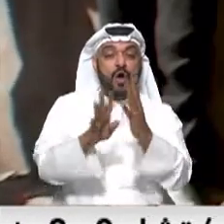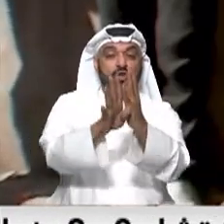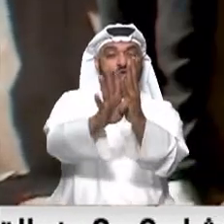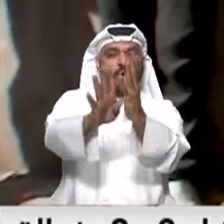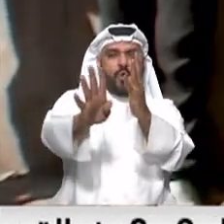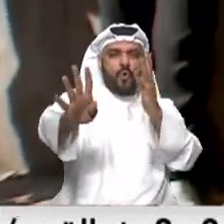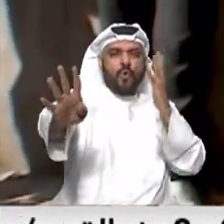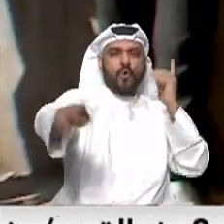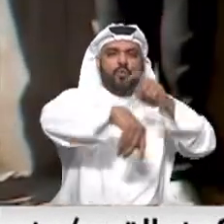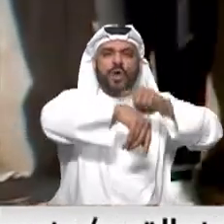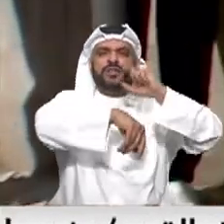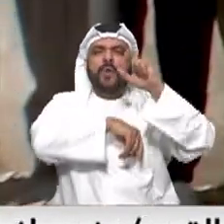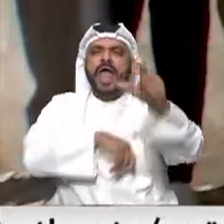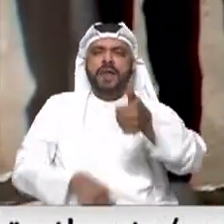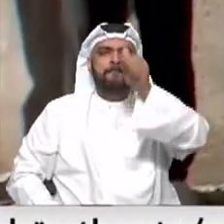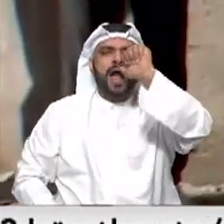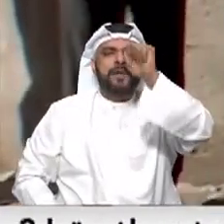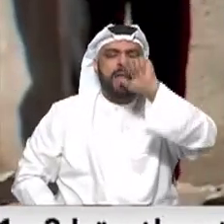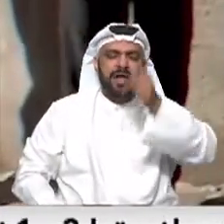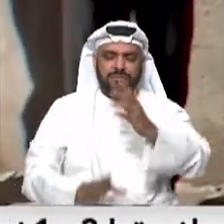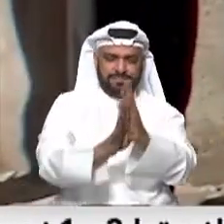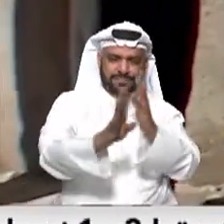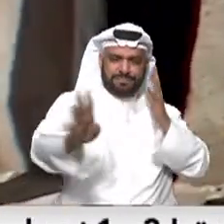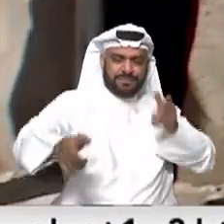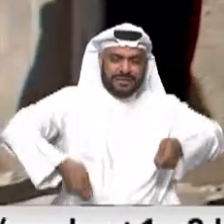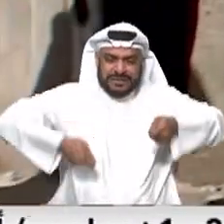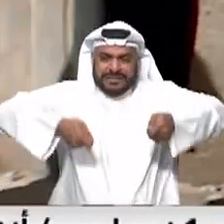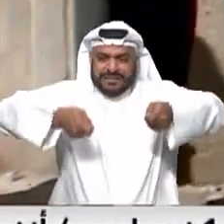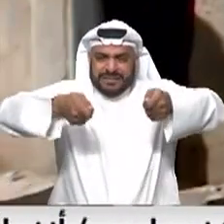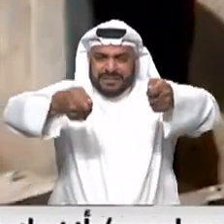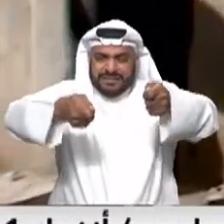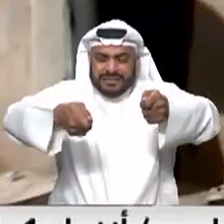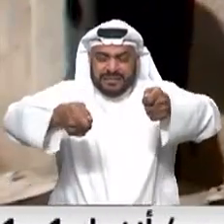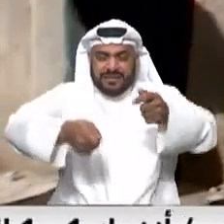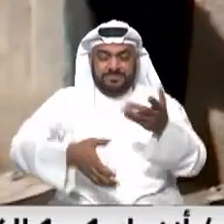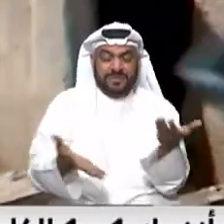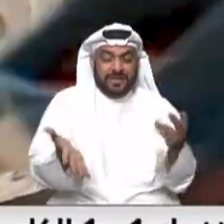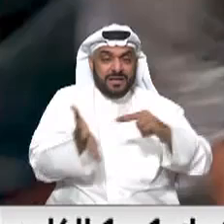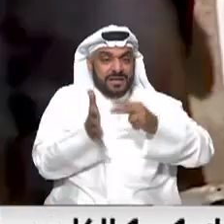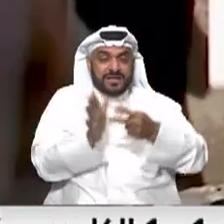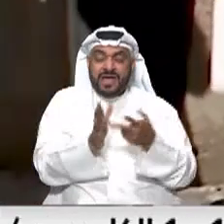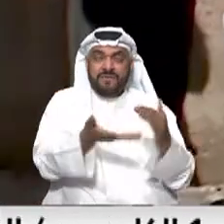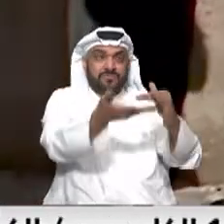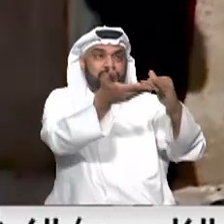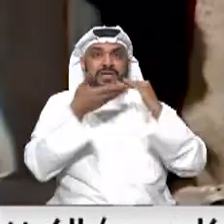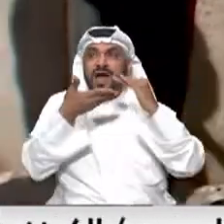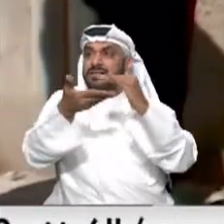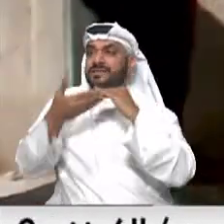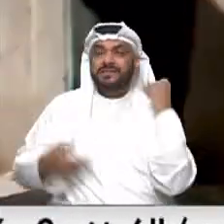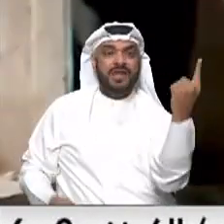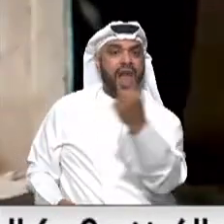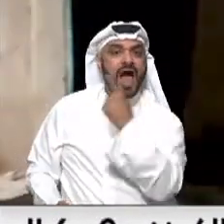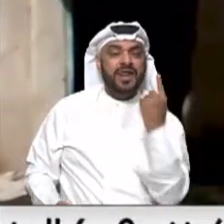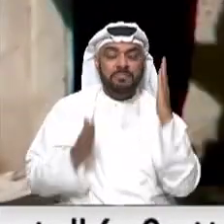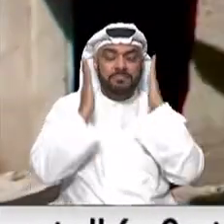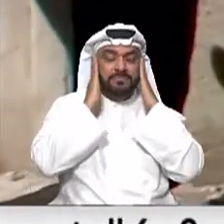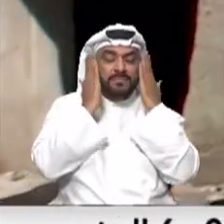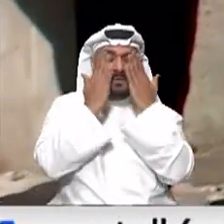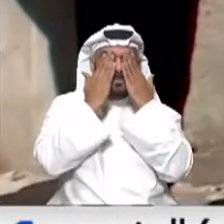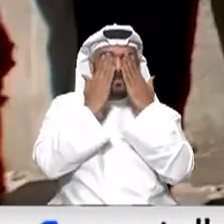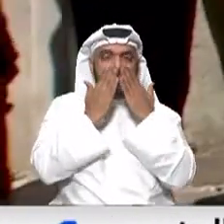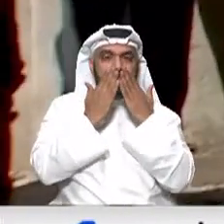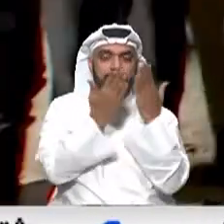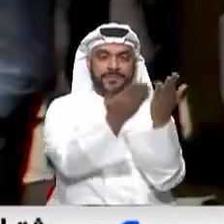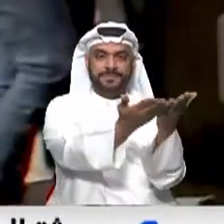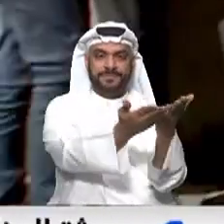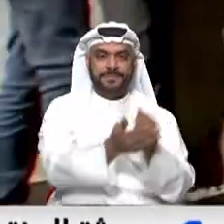القطاع لا تلقى أدنى الاحتياجات المطلوبة لتستمر المعاناة الإنسانية. عبد الرحيم أبو